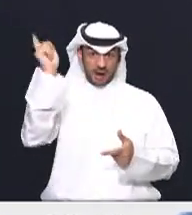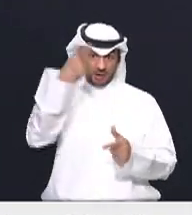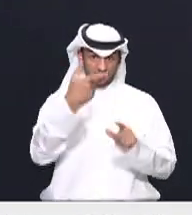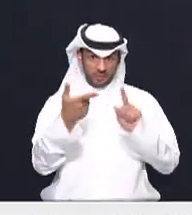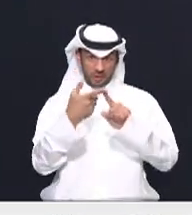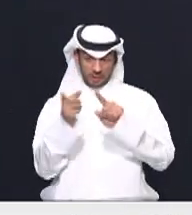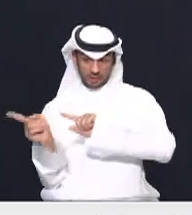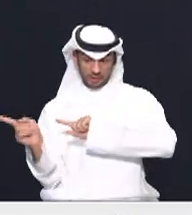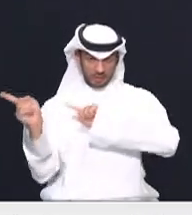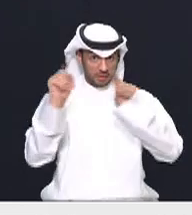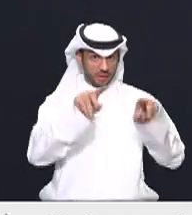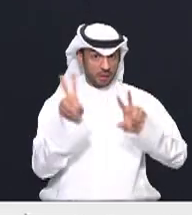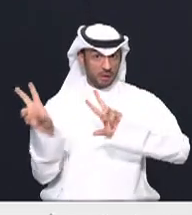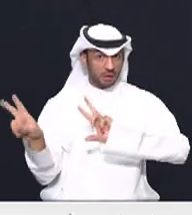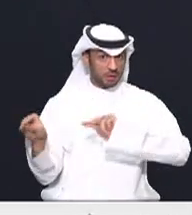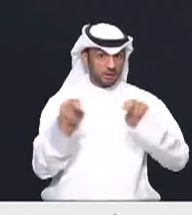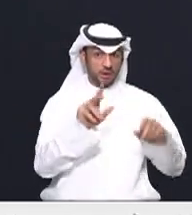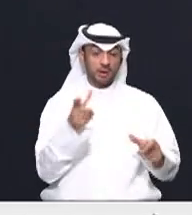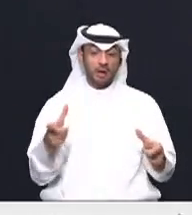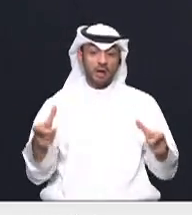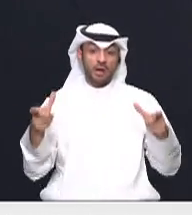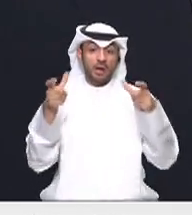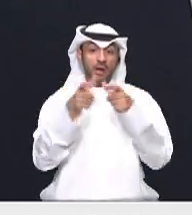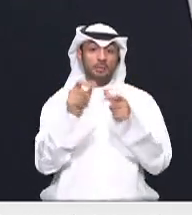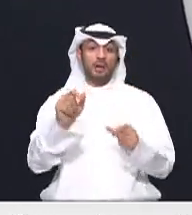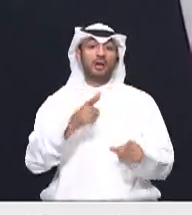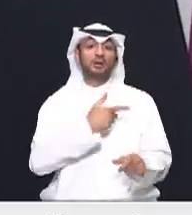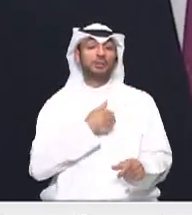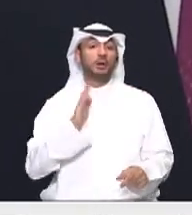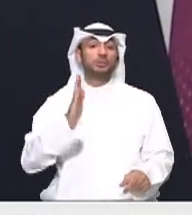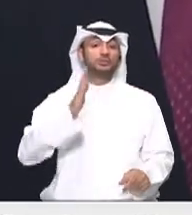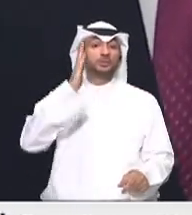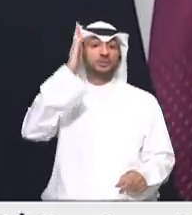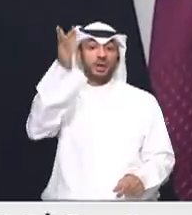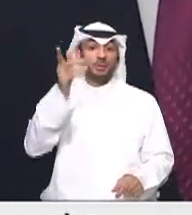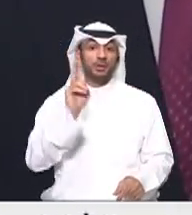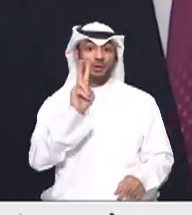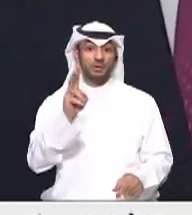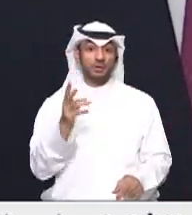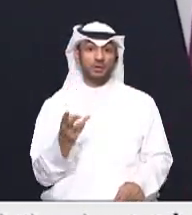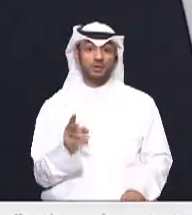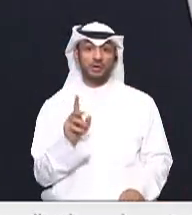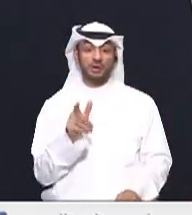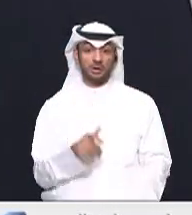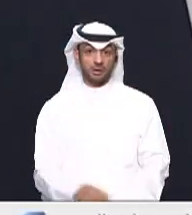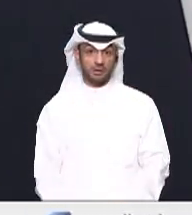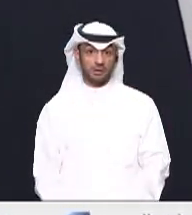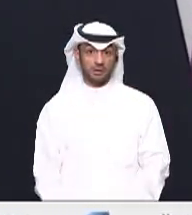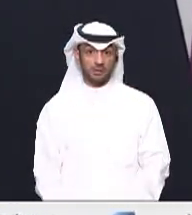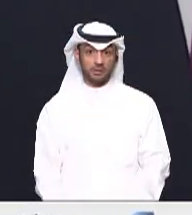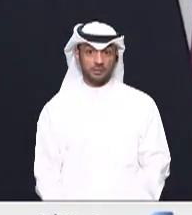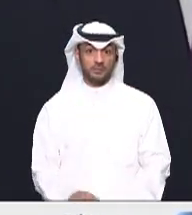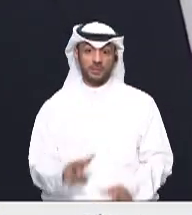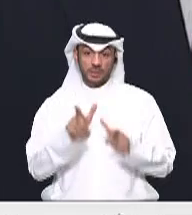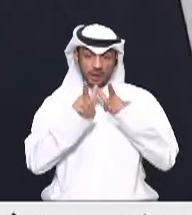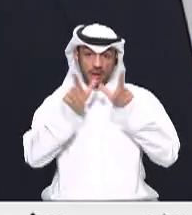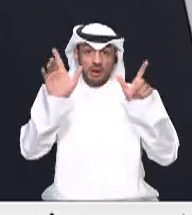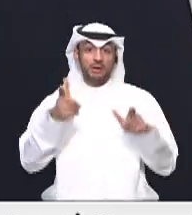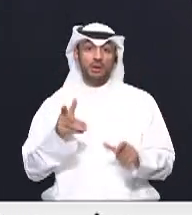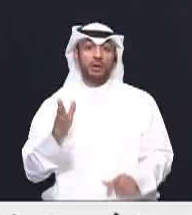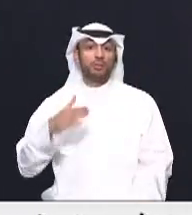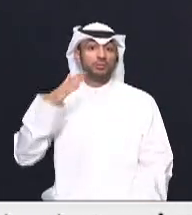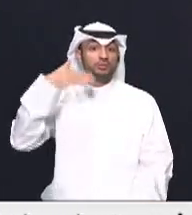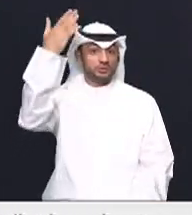قمة المستقبل الذي خرجنا منه بثلاثة إعلانات، هي إعلان المستقبل